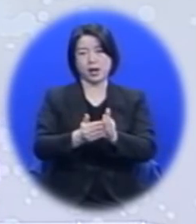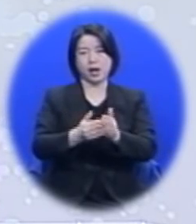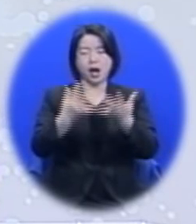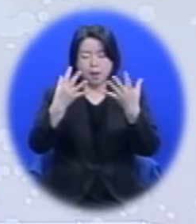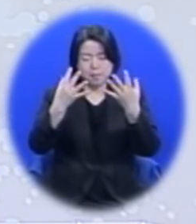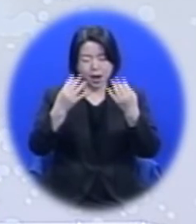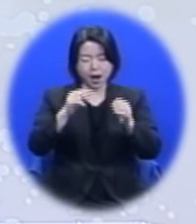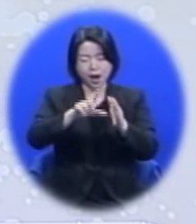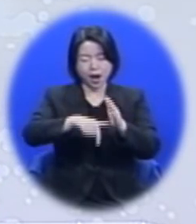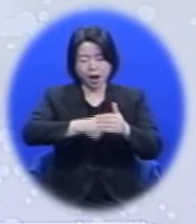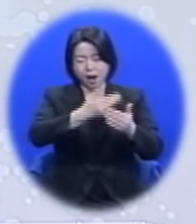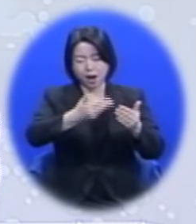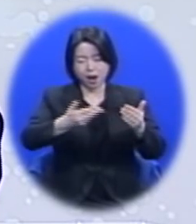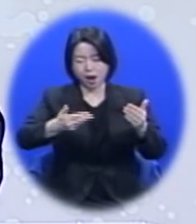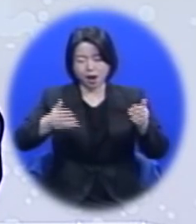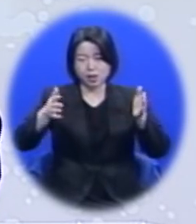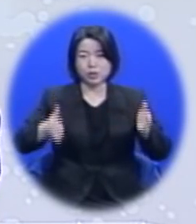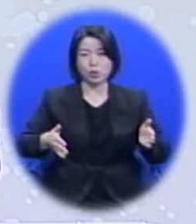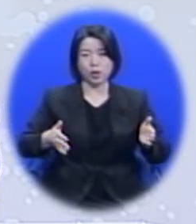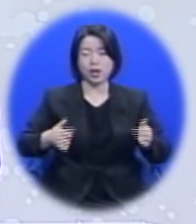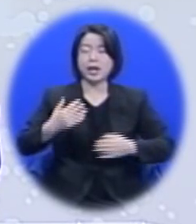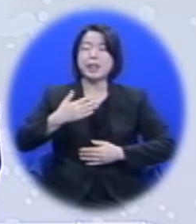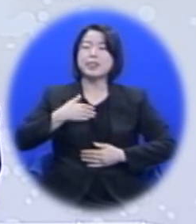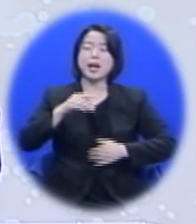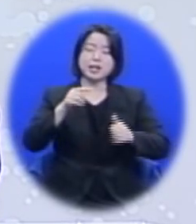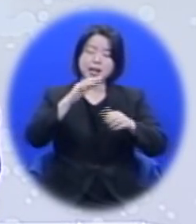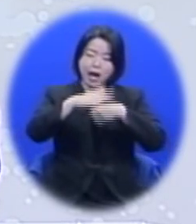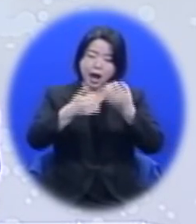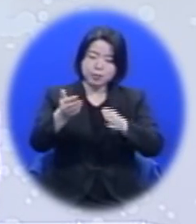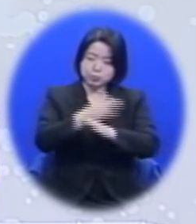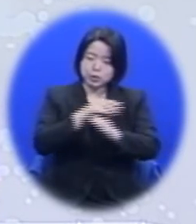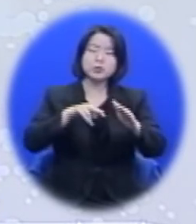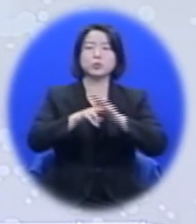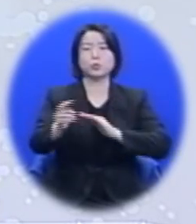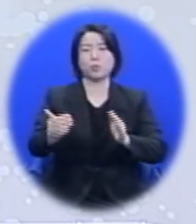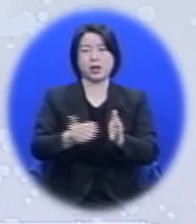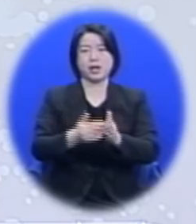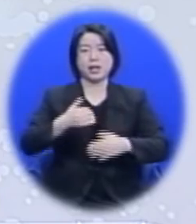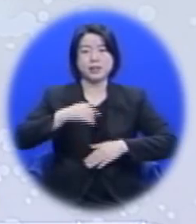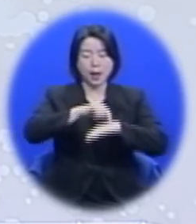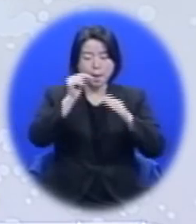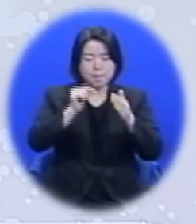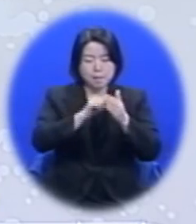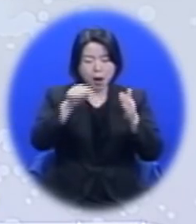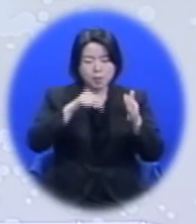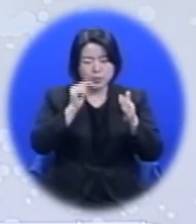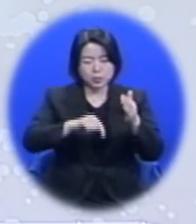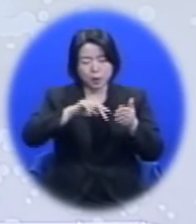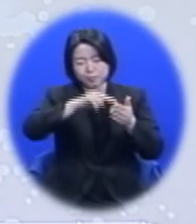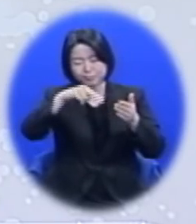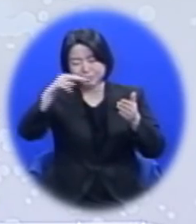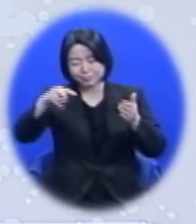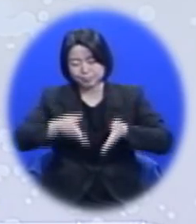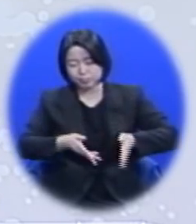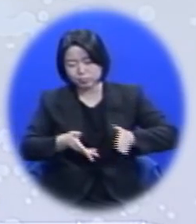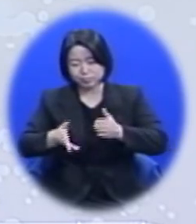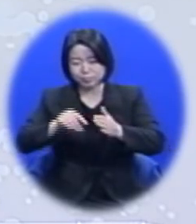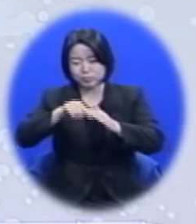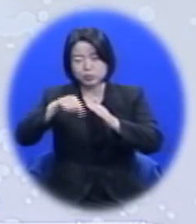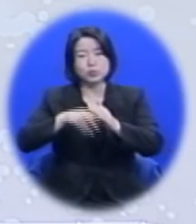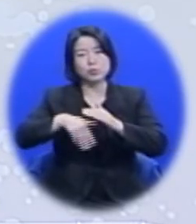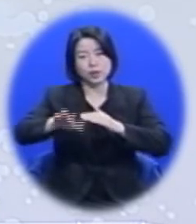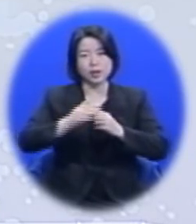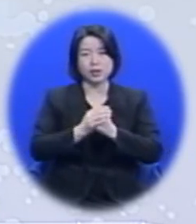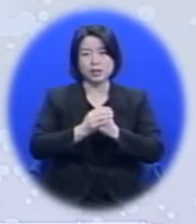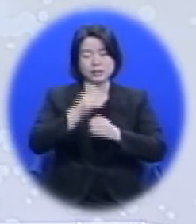수많은 세월 동안을. 나는 그에게서 도망쳤네. 내 마음속에 미궁 같은 길로. 슬픔